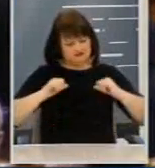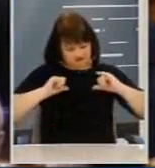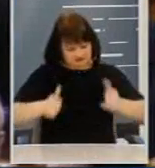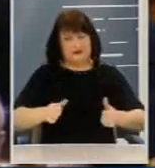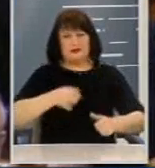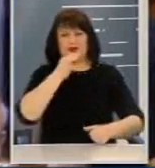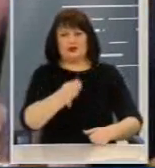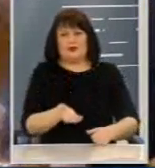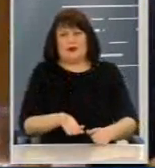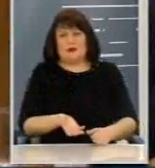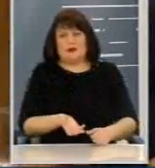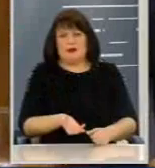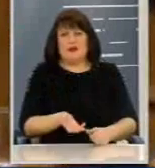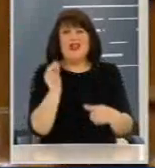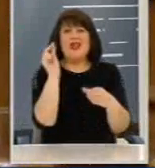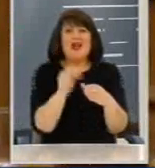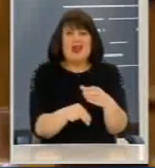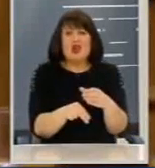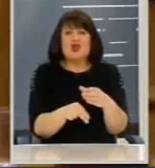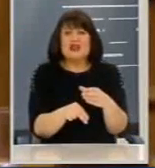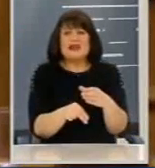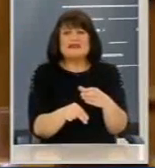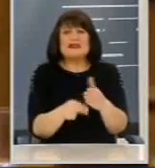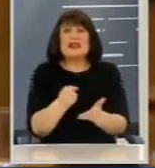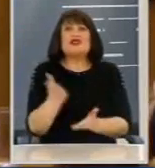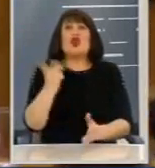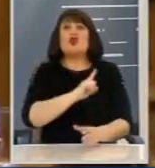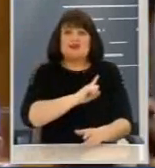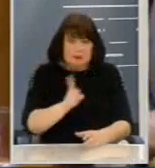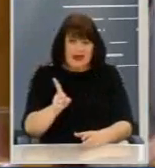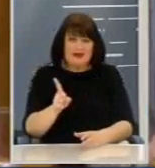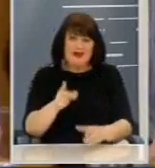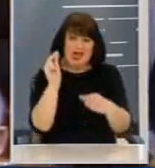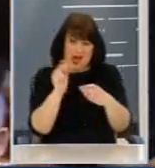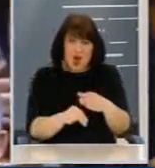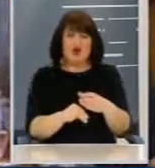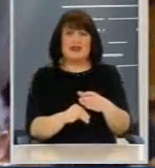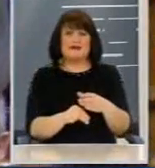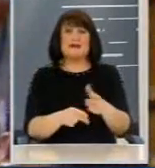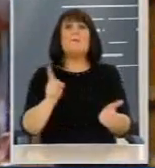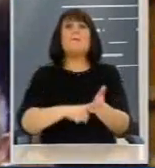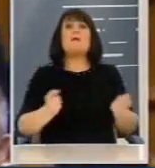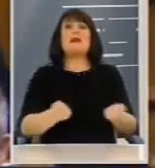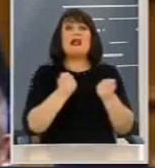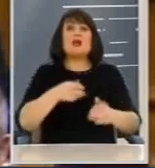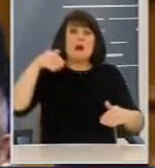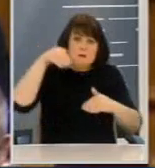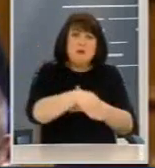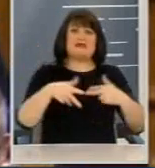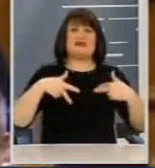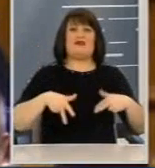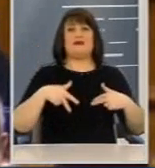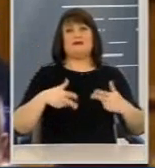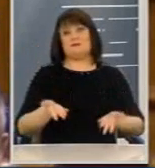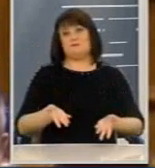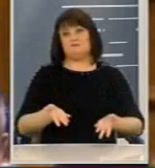είπε: εκλογές, να μην κλείσει η αξιολόγηση, εκλογές, διότι αυτό που πρέπει να γίνει είναι να πέσει η κυβέρνηση. Αυτή είναι η γραμμή